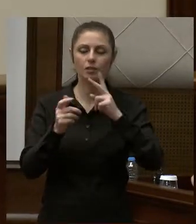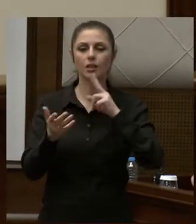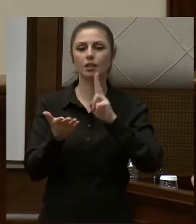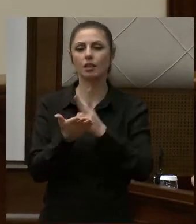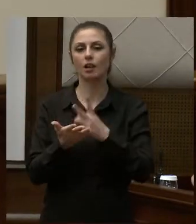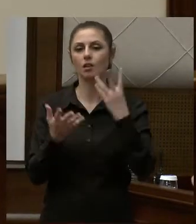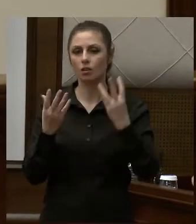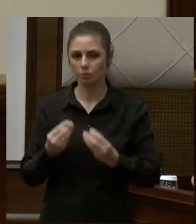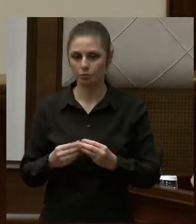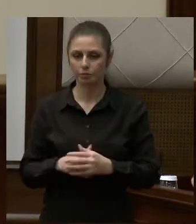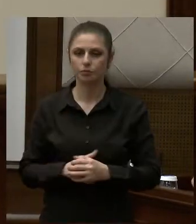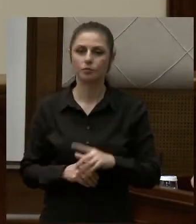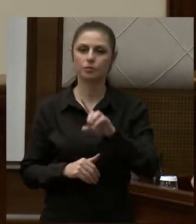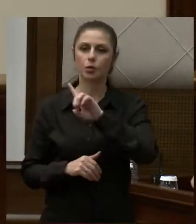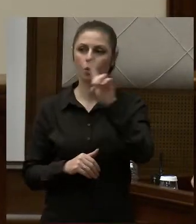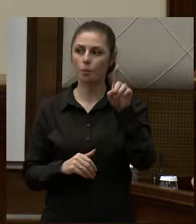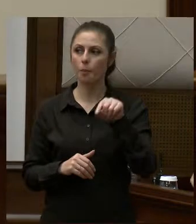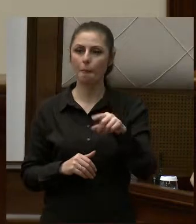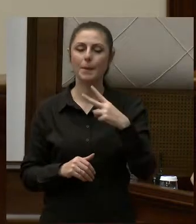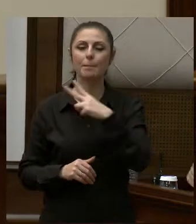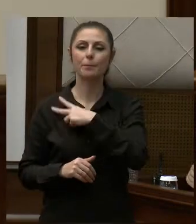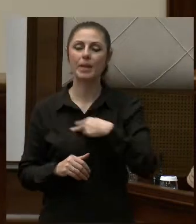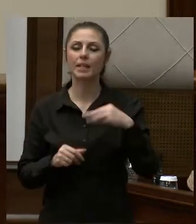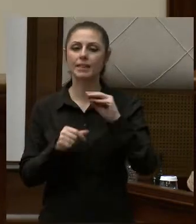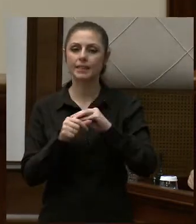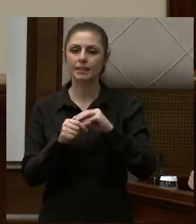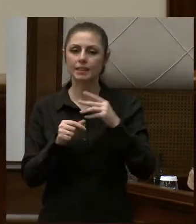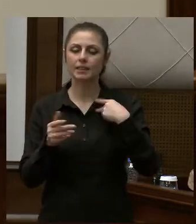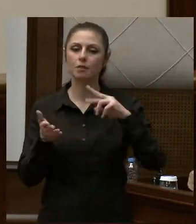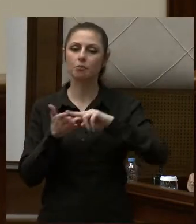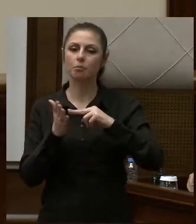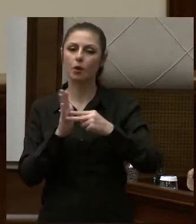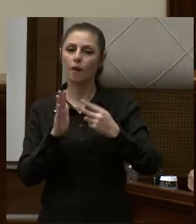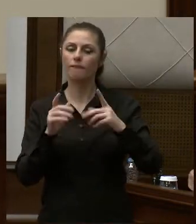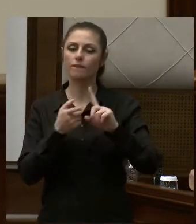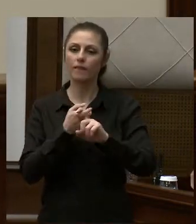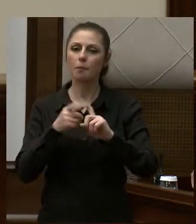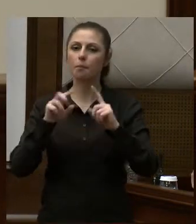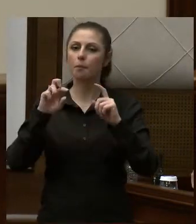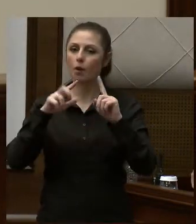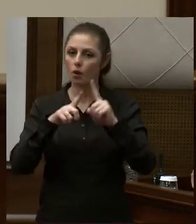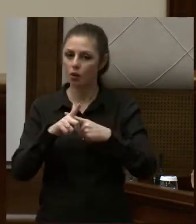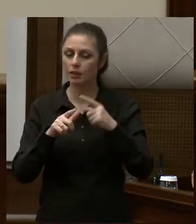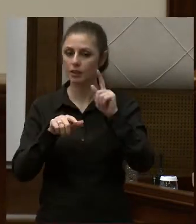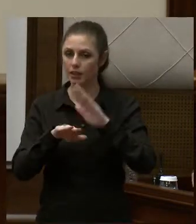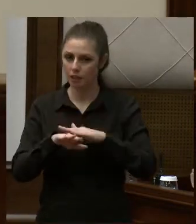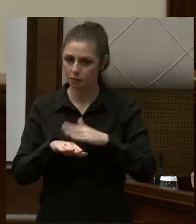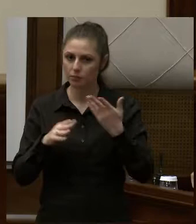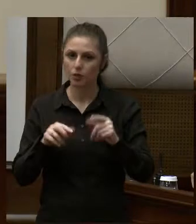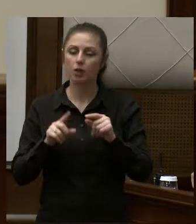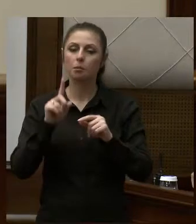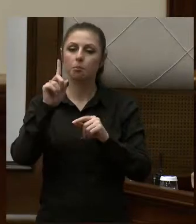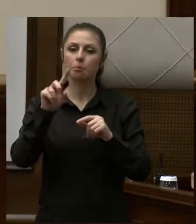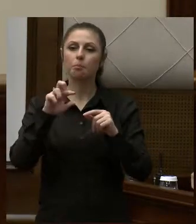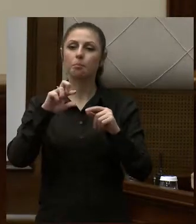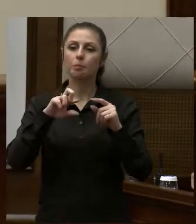karara bağlanması. 10. Belediyemiz bünyesinde Plan ve Proje Müdürlüğü'nün kurulması ve bir adet plan proje